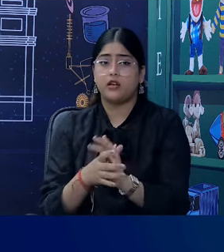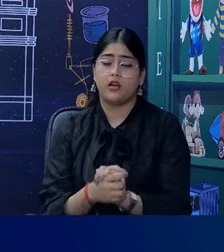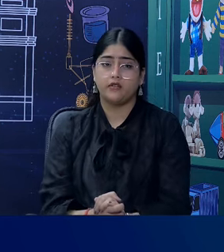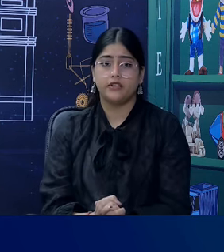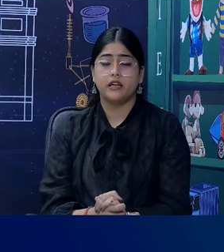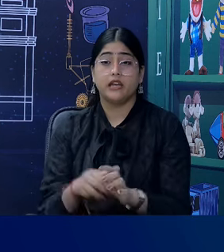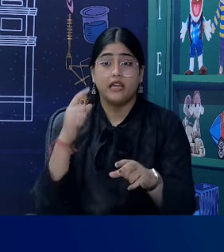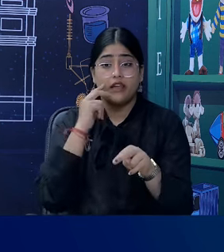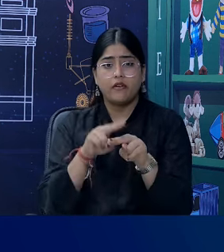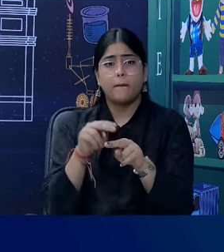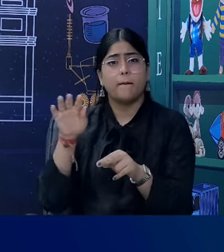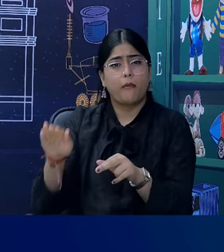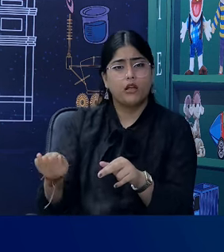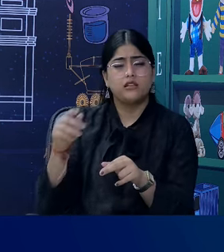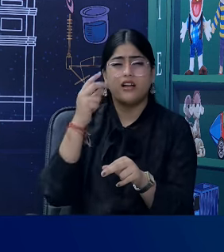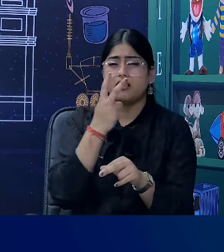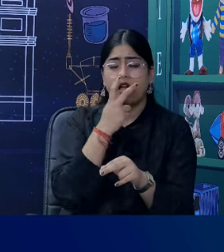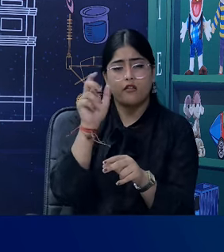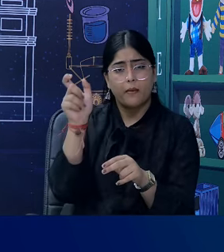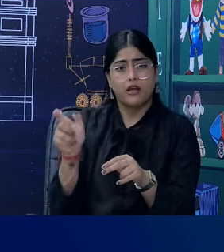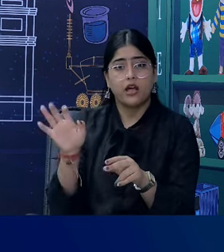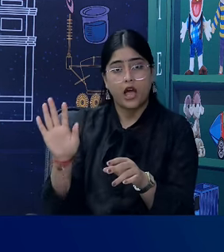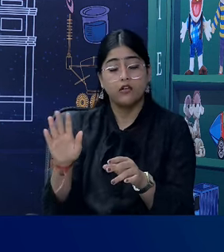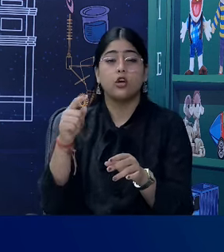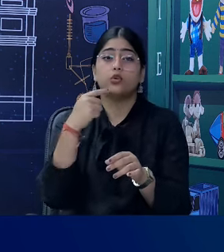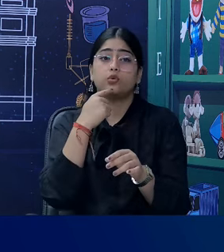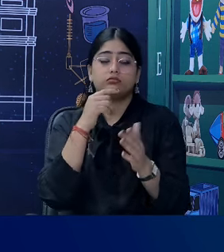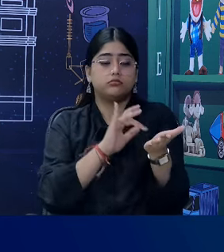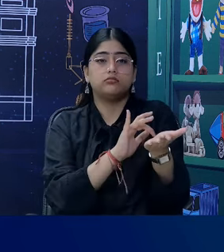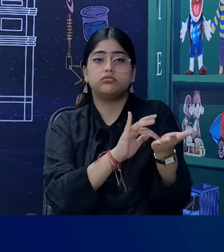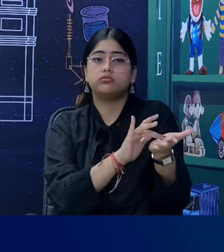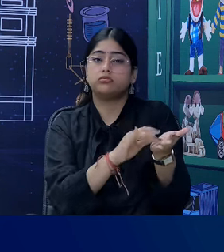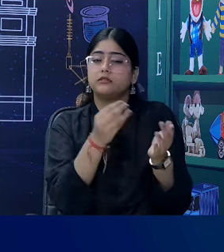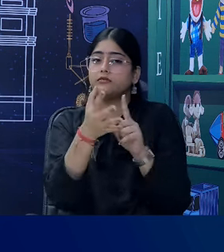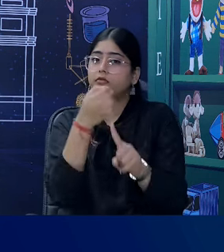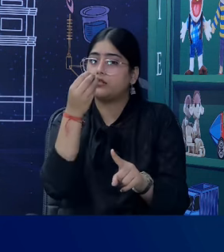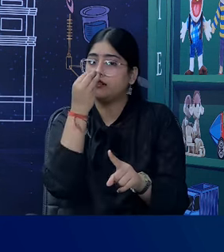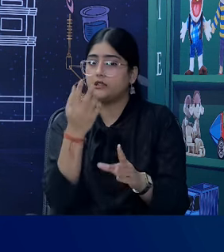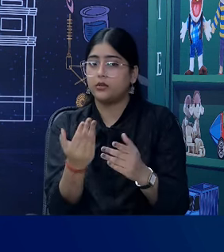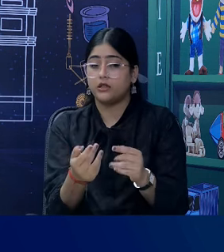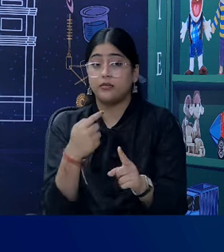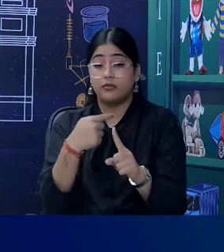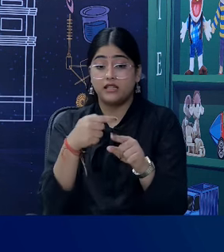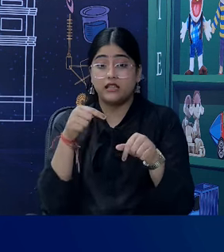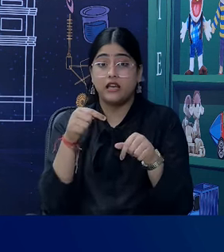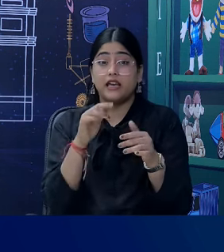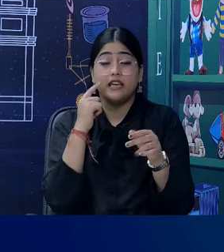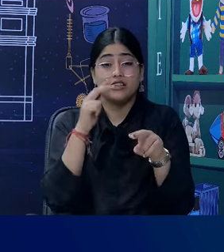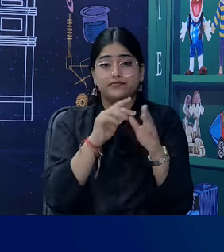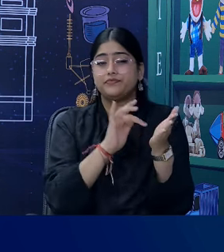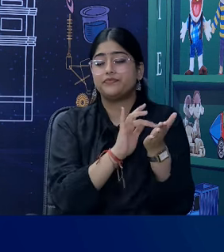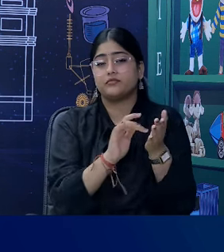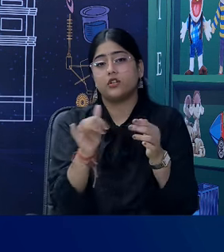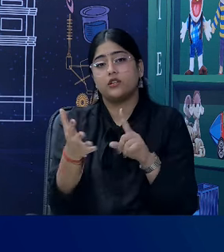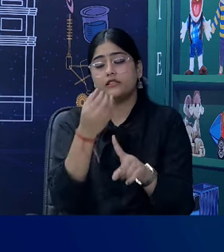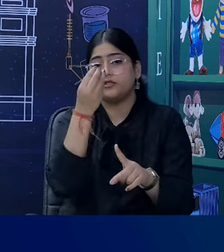उसे पता लग जाएगा कि यह बाउंड्री है और इस बाउंड्री से सटे हुए ये क्षेत्र हैं ये क्षेत्र है और इनके बारे में आज चर्चा कर रहे हैं चर्चा की जा रही